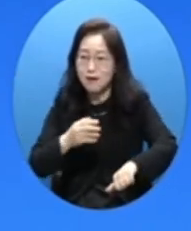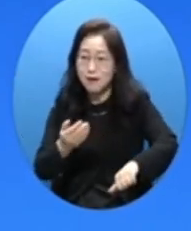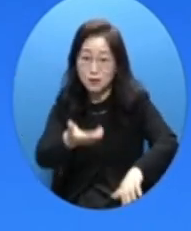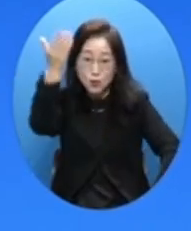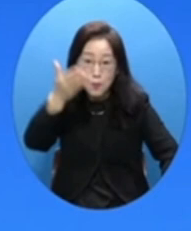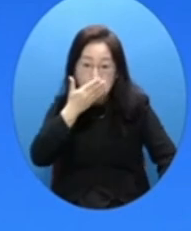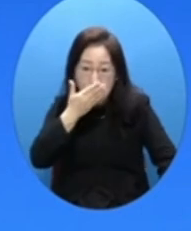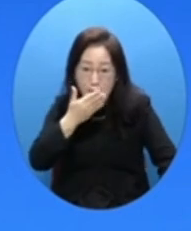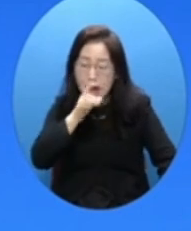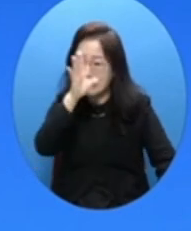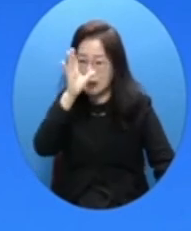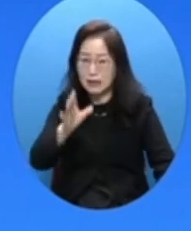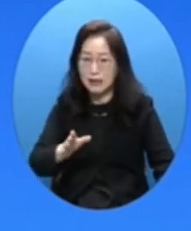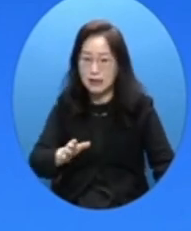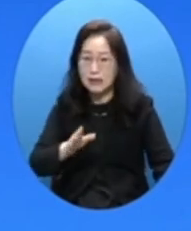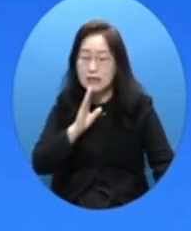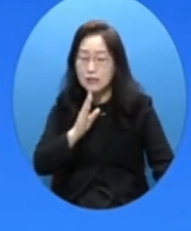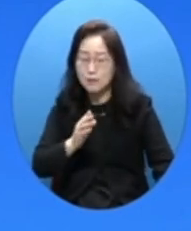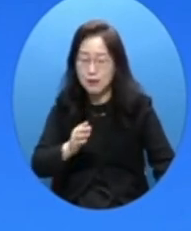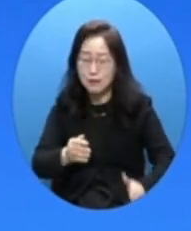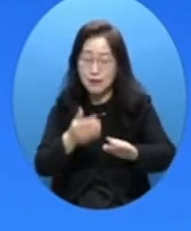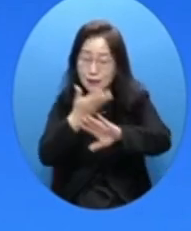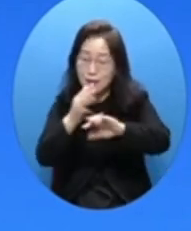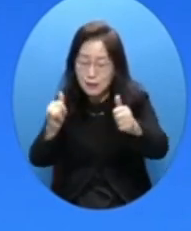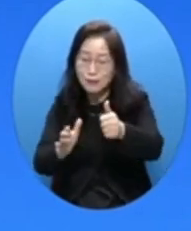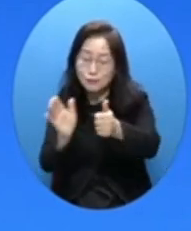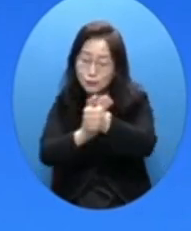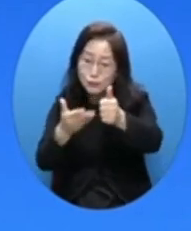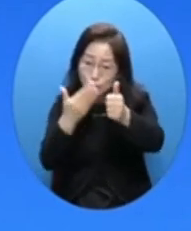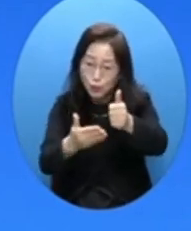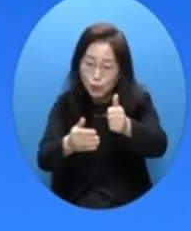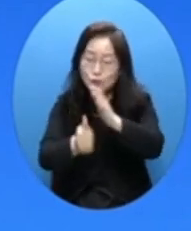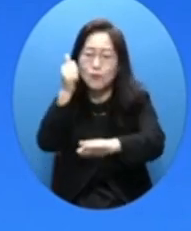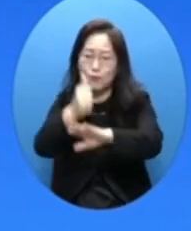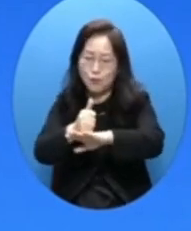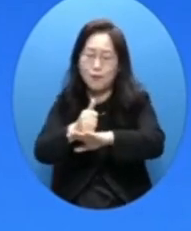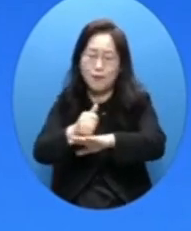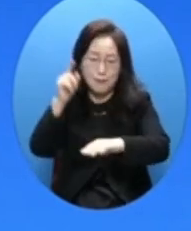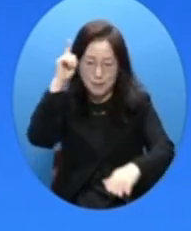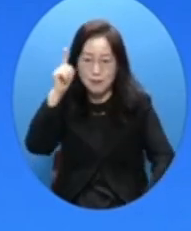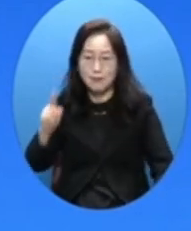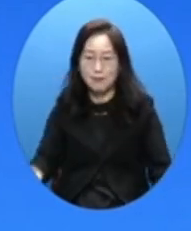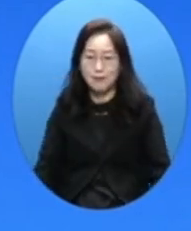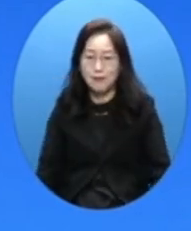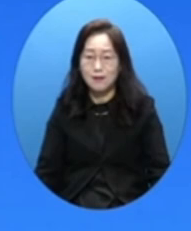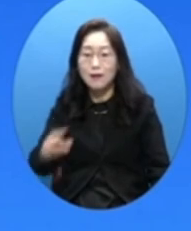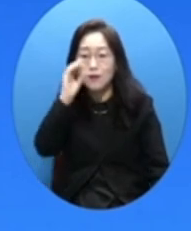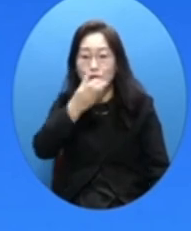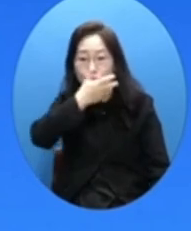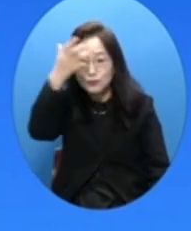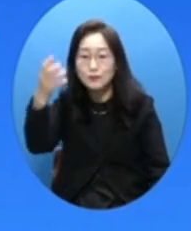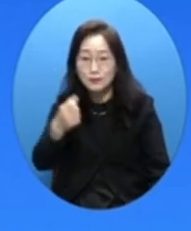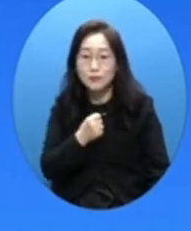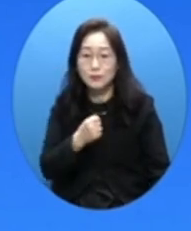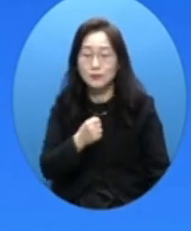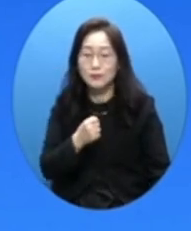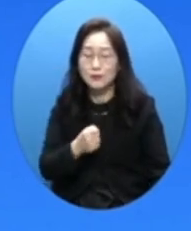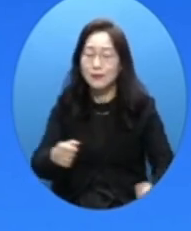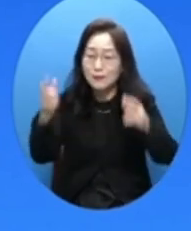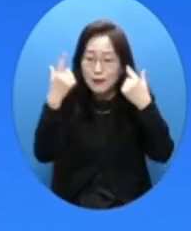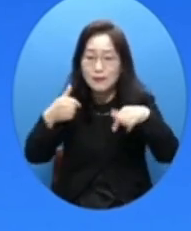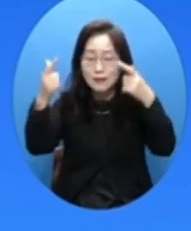세우는 사람들은 진정한 성공자의 자리에 이르게 될 수 있는 것입니다 거룩한 꿈꾸면서